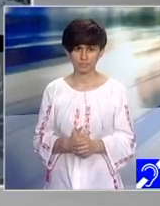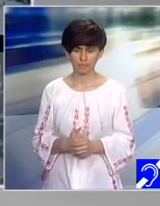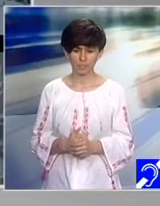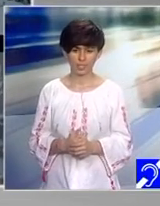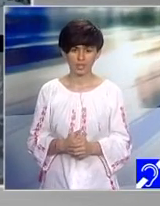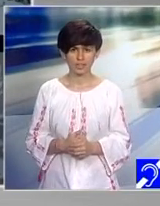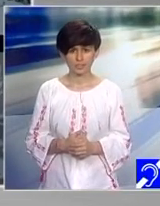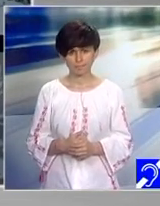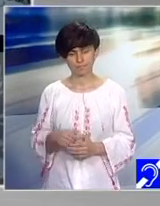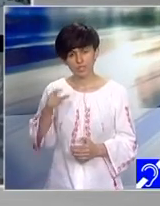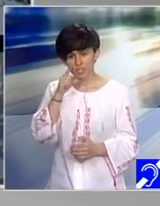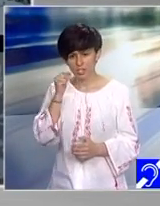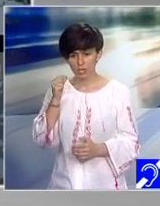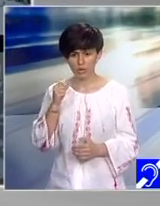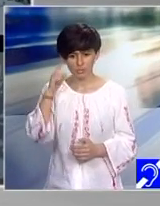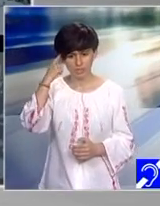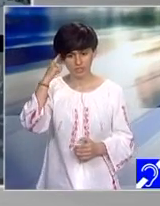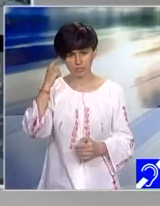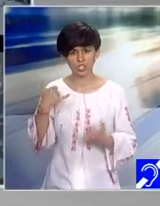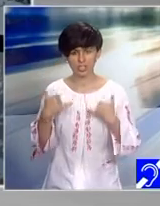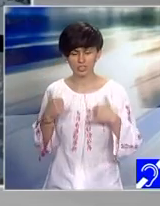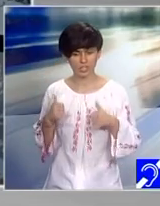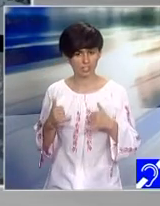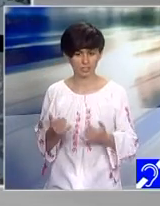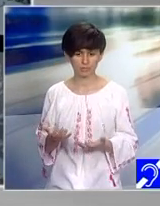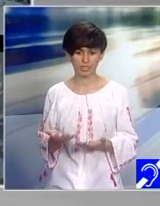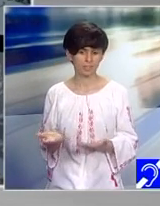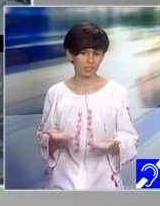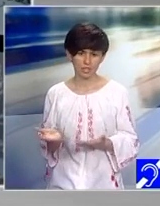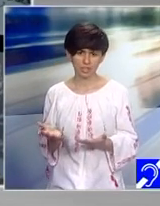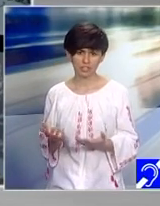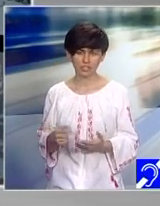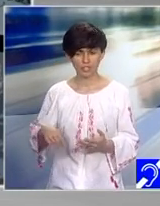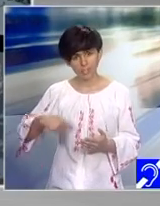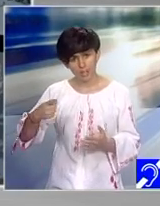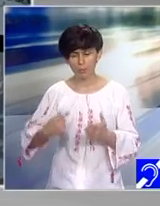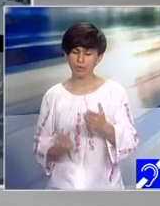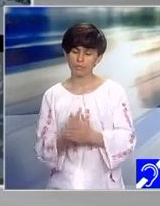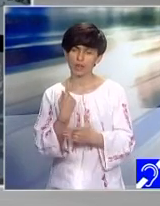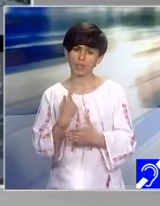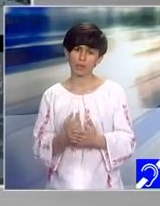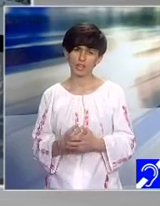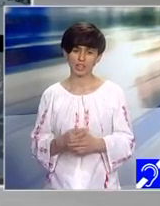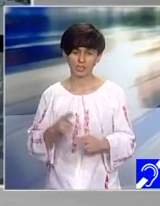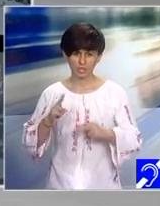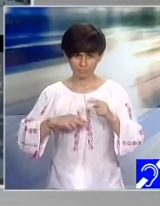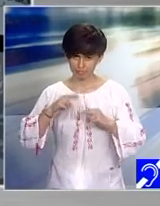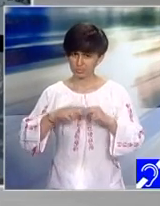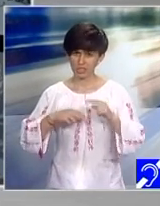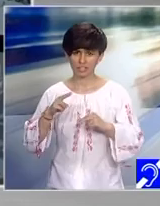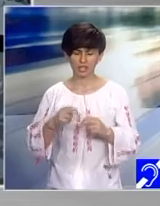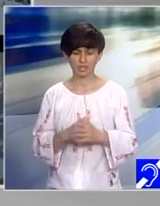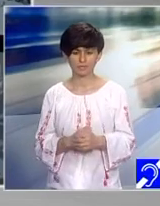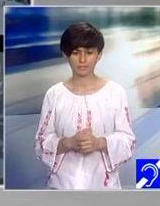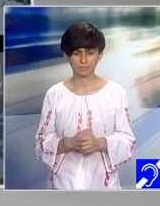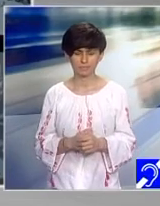știe că s-a întâmplat ceva și apoi eventual mai apare un mic scandal. E un nou ministru la educație, e în regulă, și